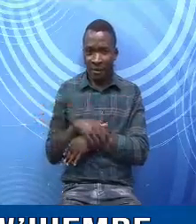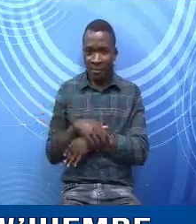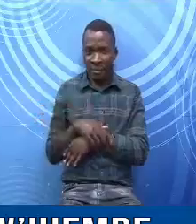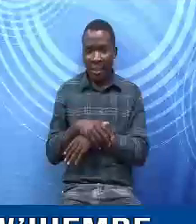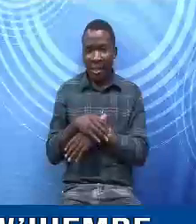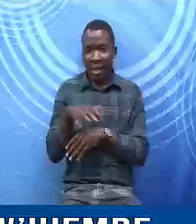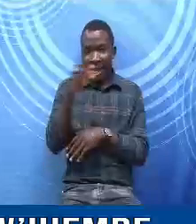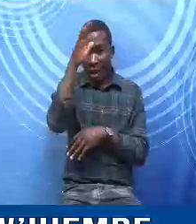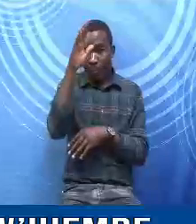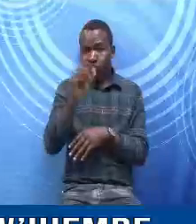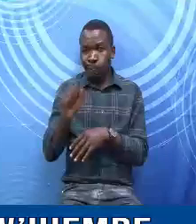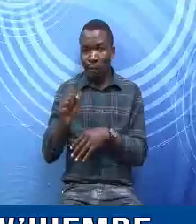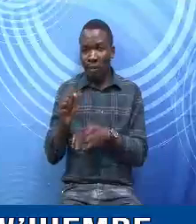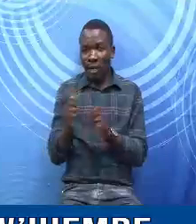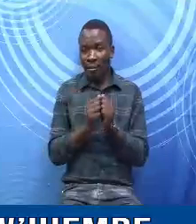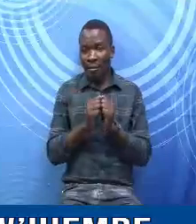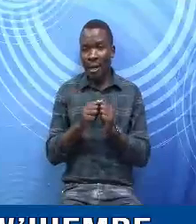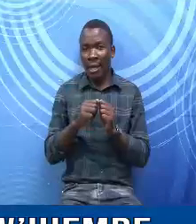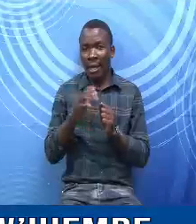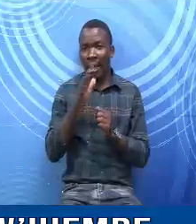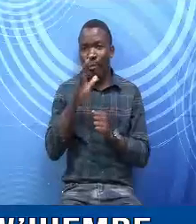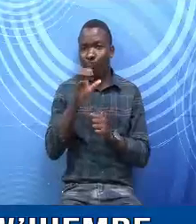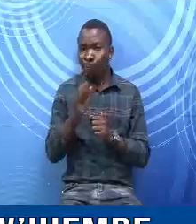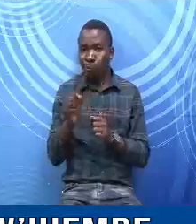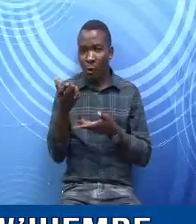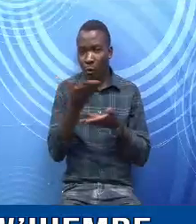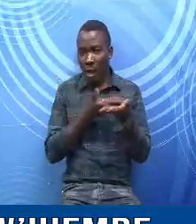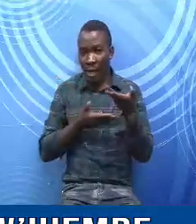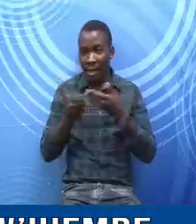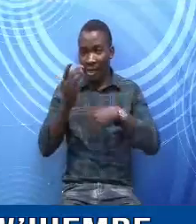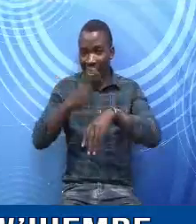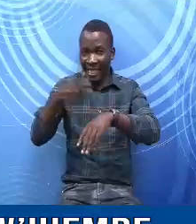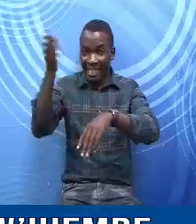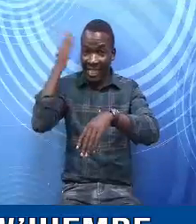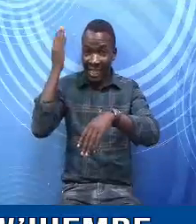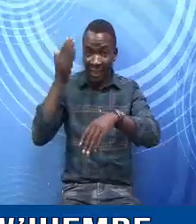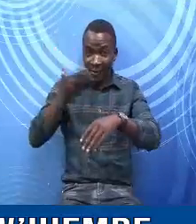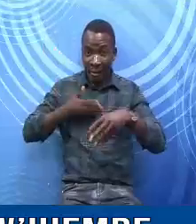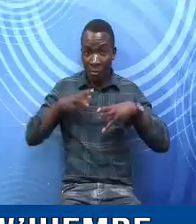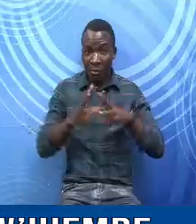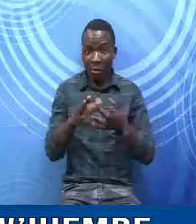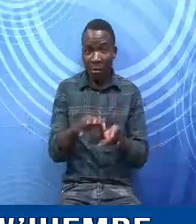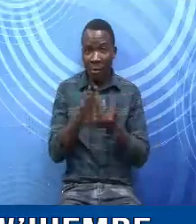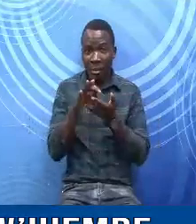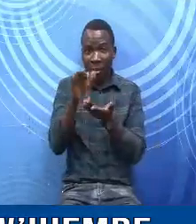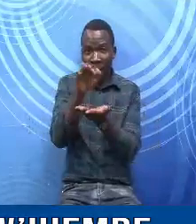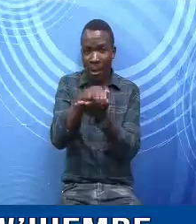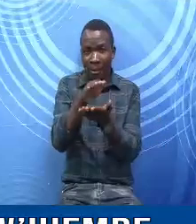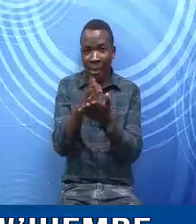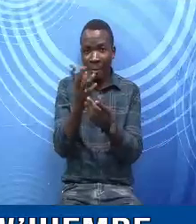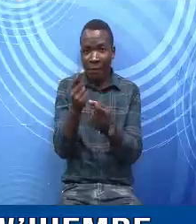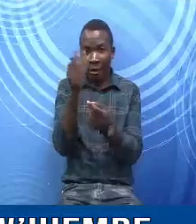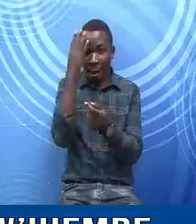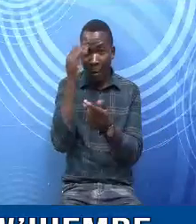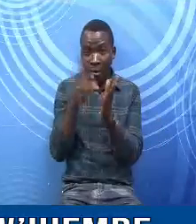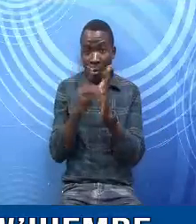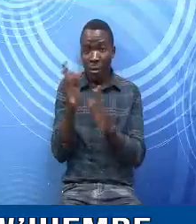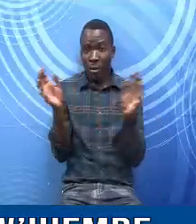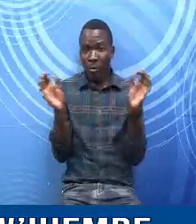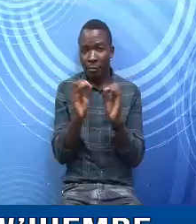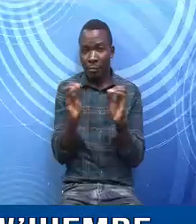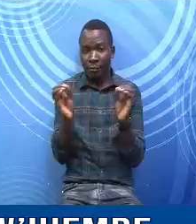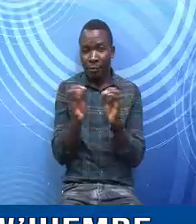aba basaza n'abakecuru twaganiriye baravuga ko mu gihe cyabo bari bafite uburyo bwihariye babikagamo amafaranga dore ko icyo gihe ntaterambere rishingiye ku ikoranabuhanga